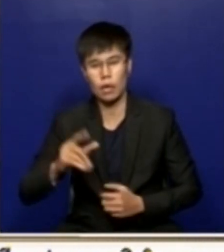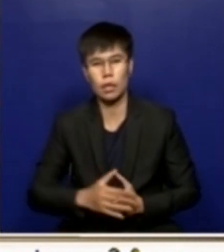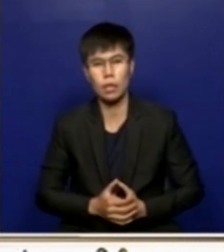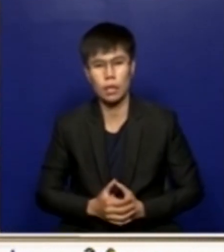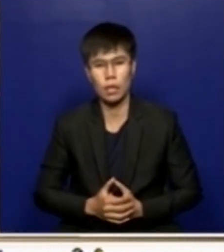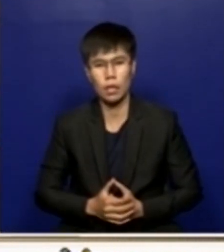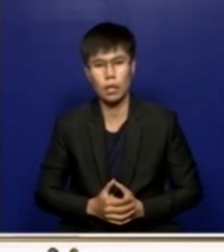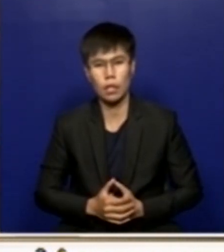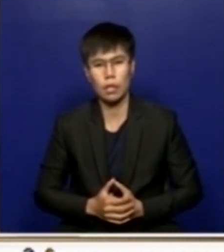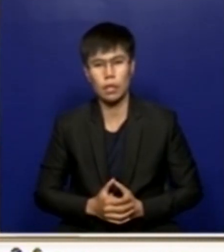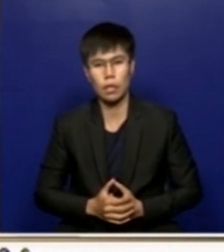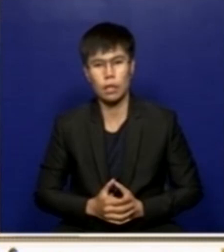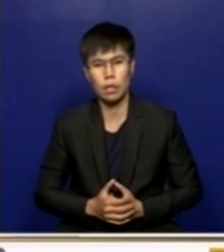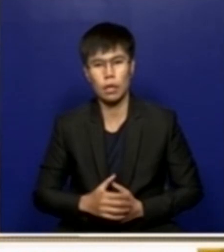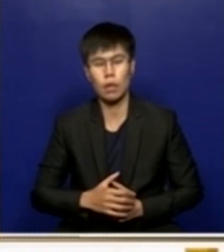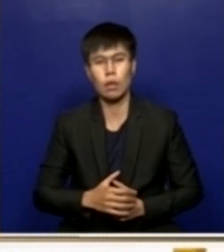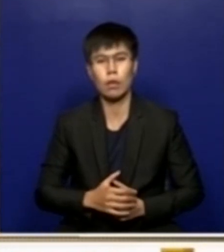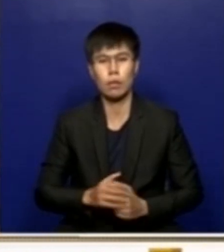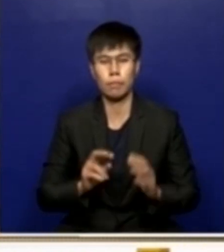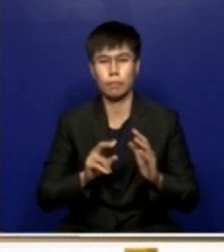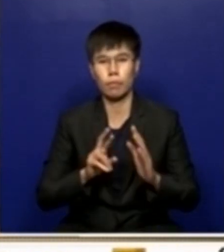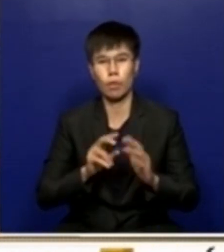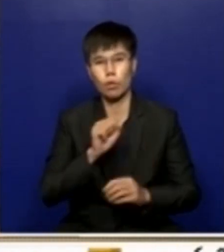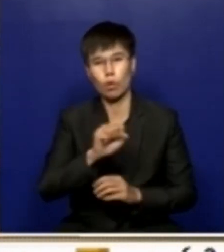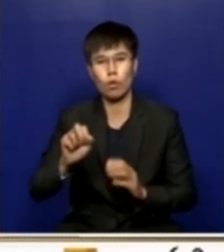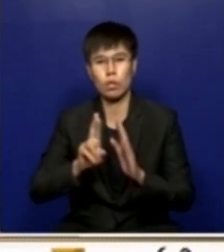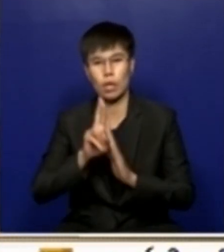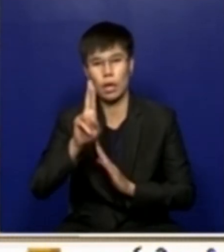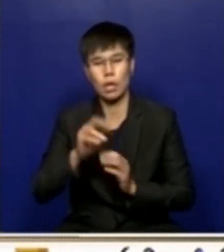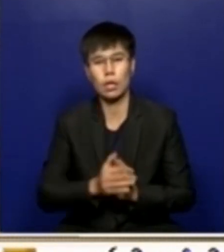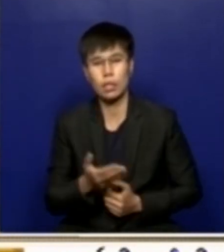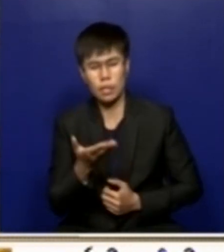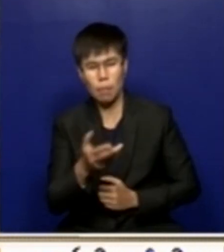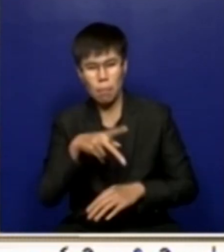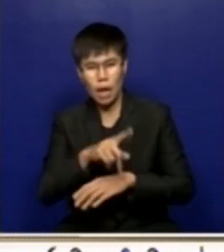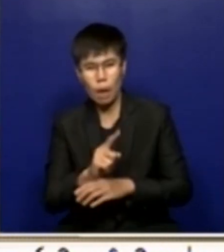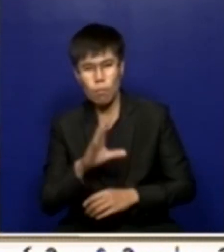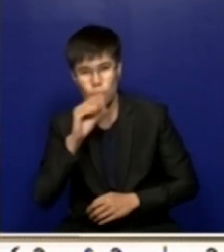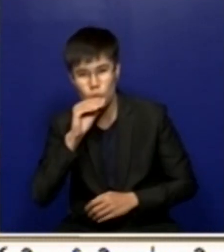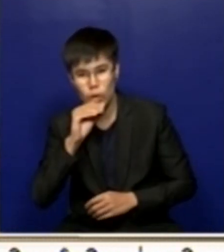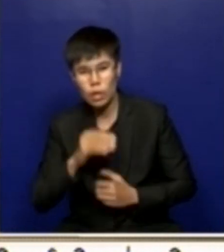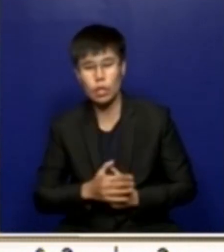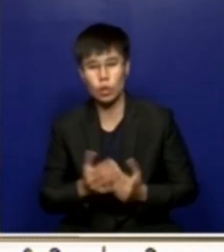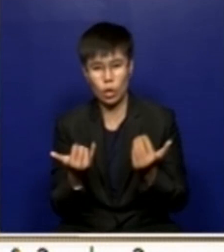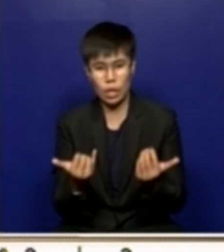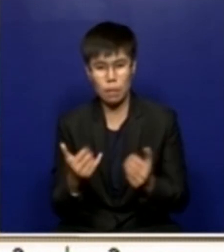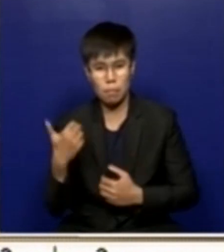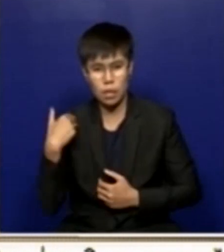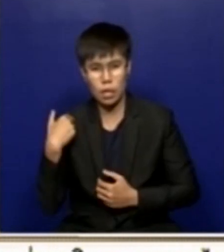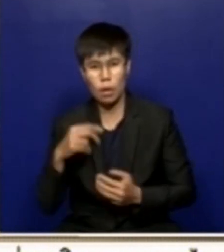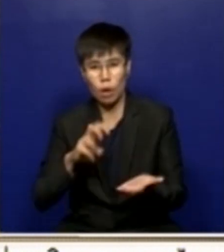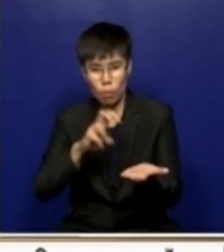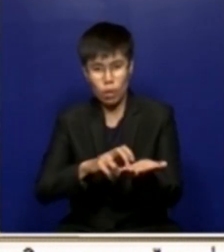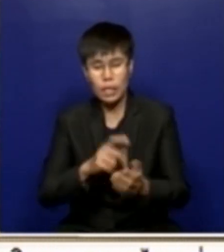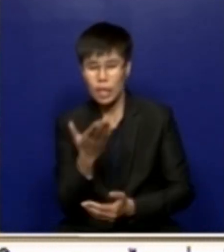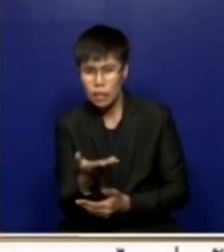สภาผู้แทนราษฎรจังหวัดเชียงรายพรรคเพื่อไทยทำมาทานไม่มีสิทธิ์ที่กับพูดอะไรในเมื่อมีการเสนอมีผู้รับรองท่านต้องทำ